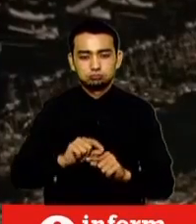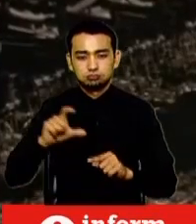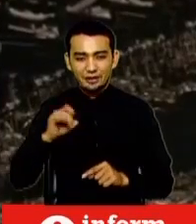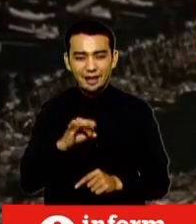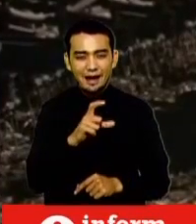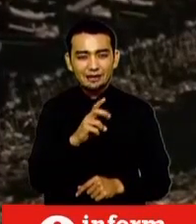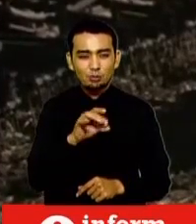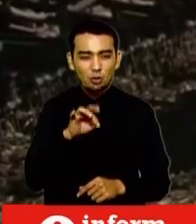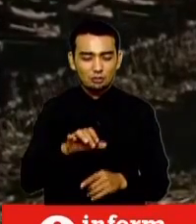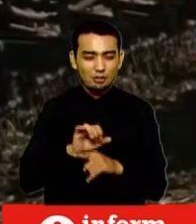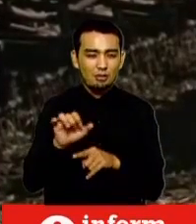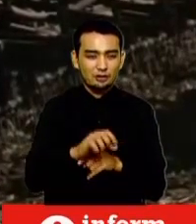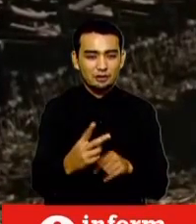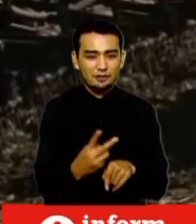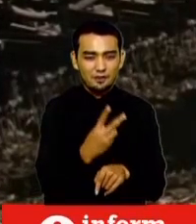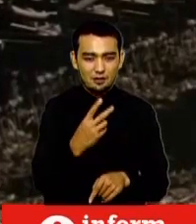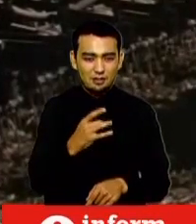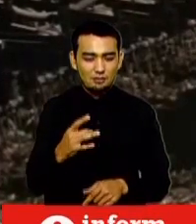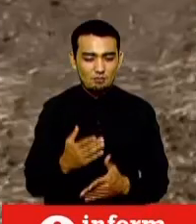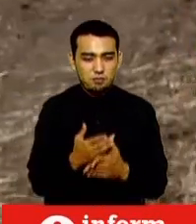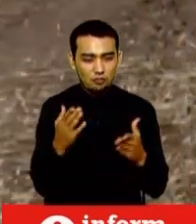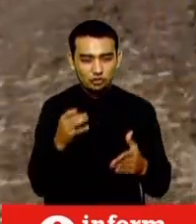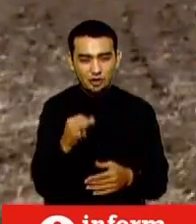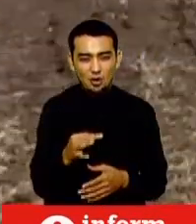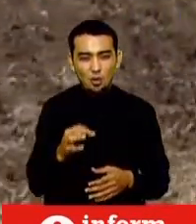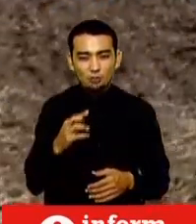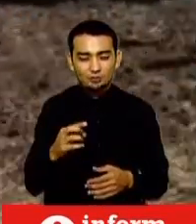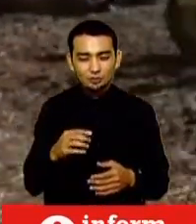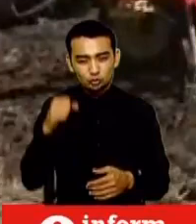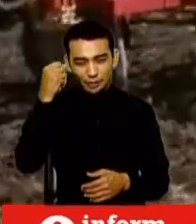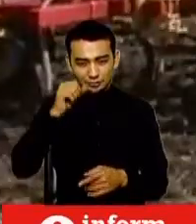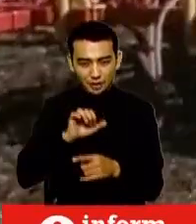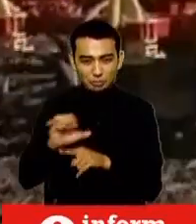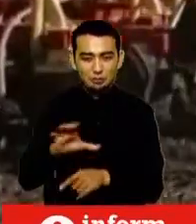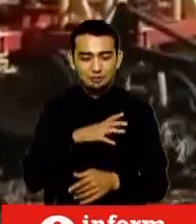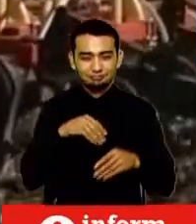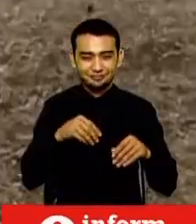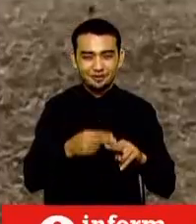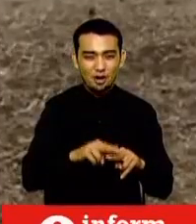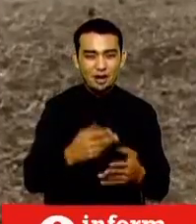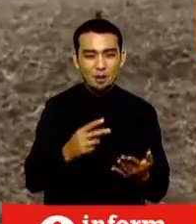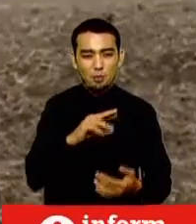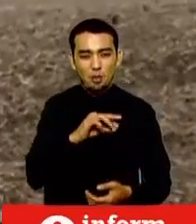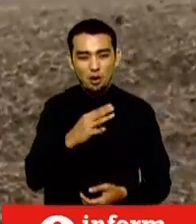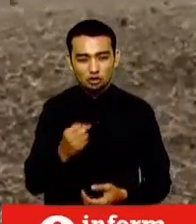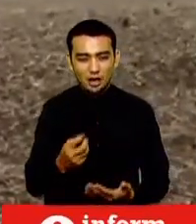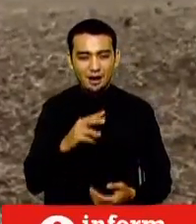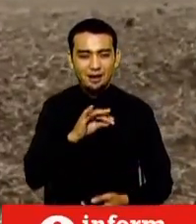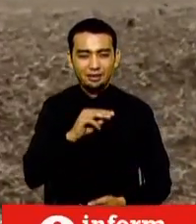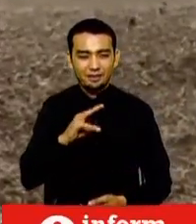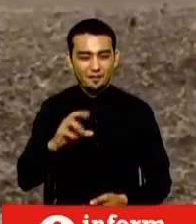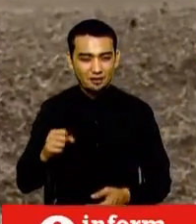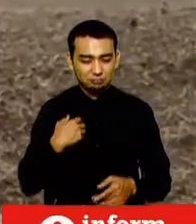экспорт в 2,5 раза. Чуть больше половины всего объема отправили в Узбекистан, немалую часть в Польшу и Литву. За первое